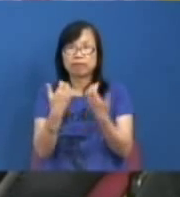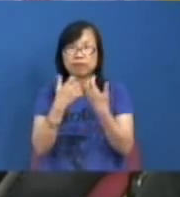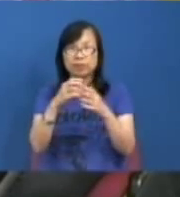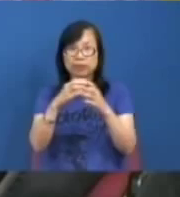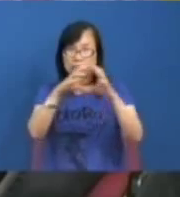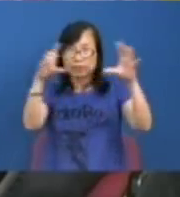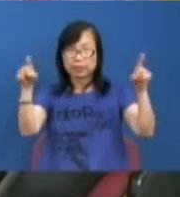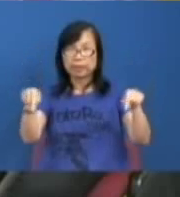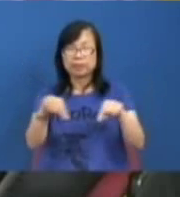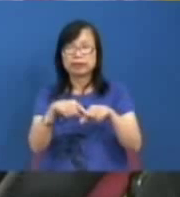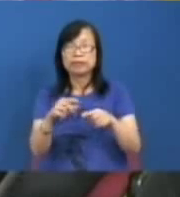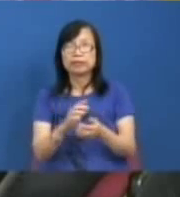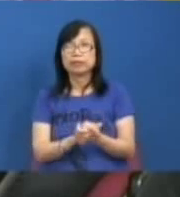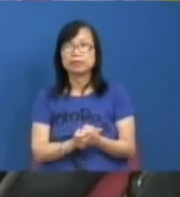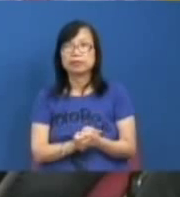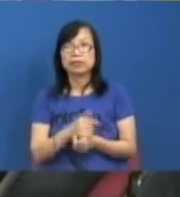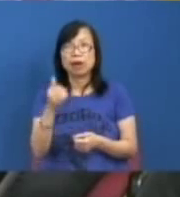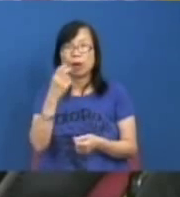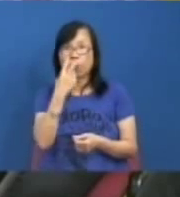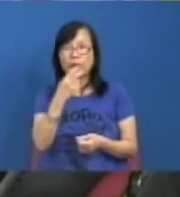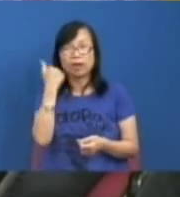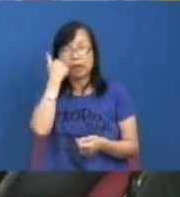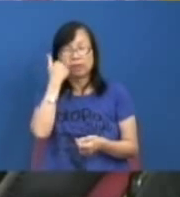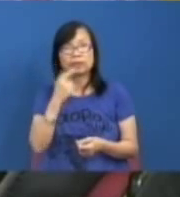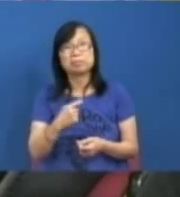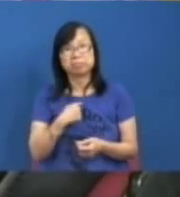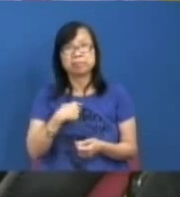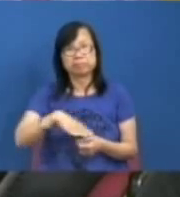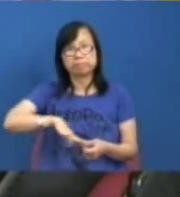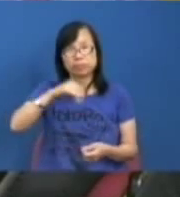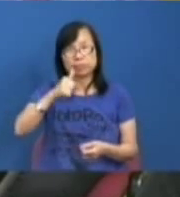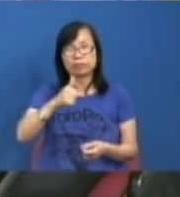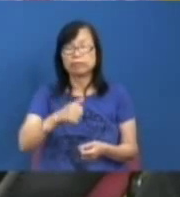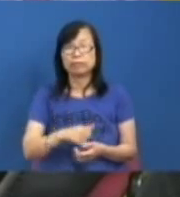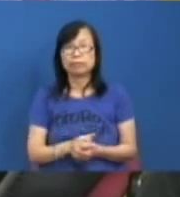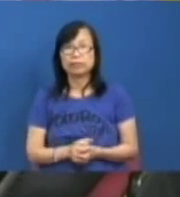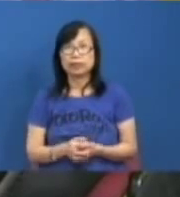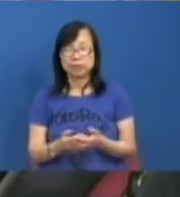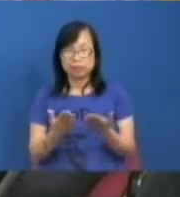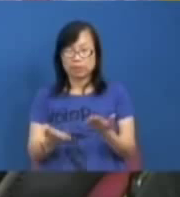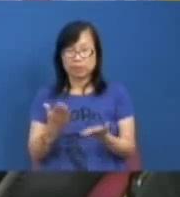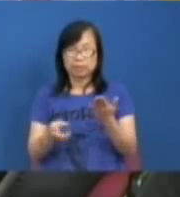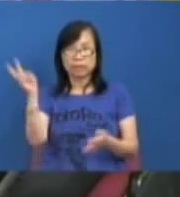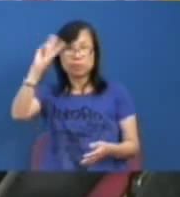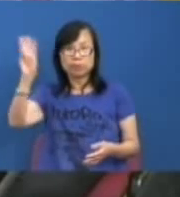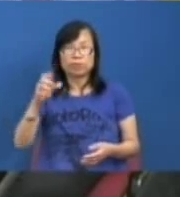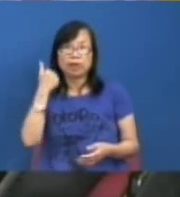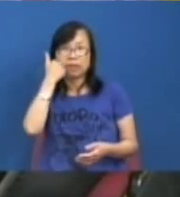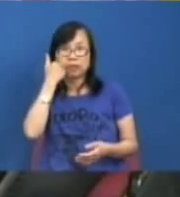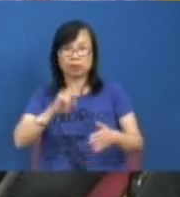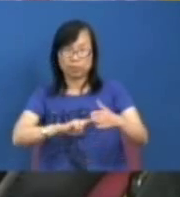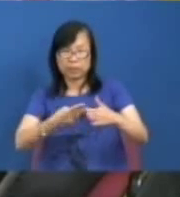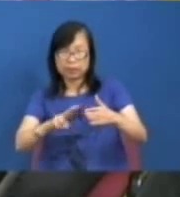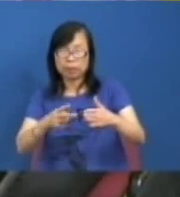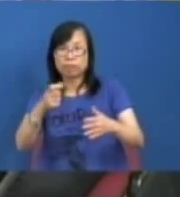air cooling 即係空氣冷卻咧，其實已經係足夠噶啦。加上咧，你用水冷咧個維修費